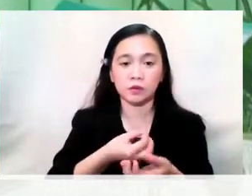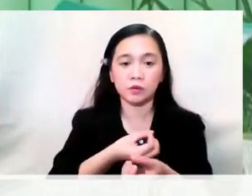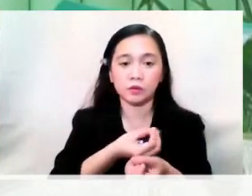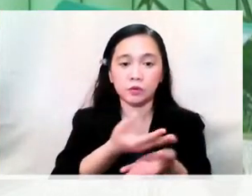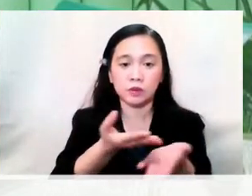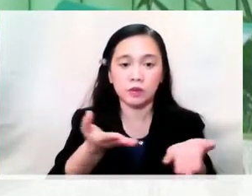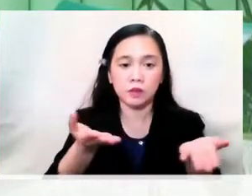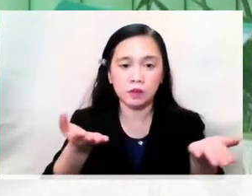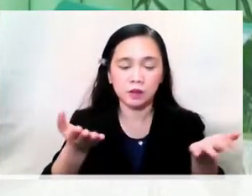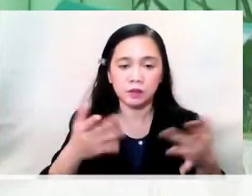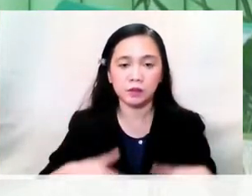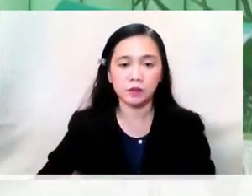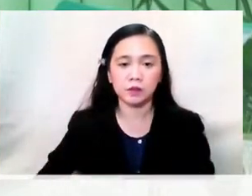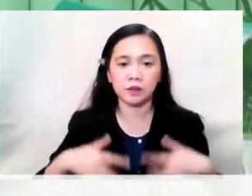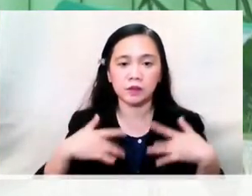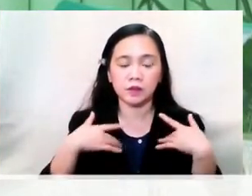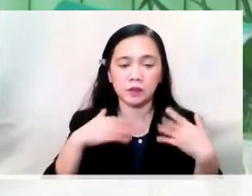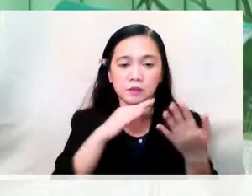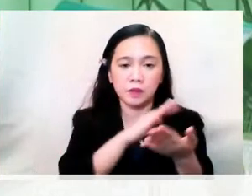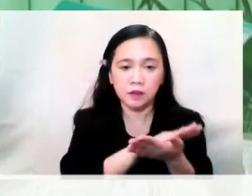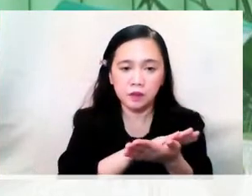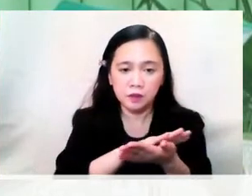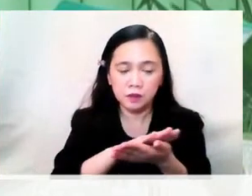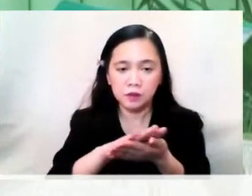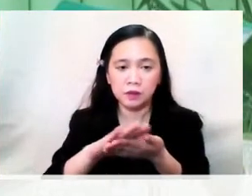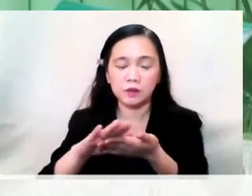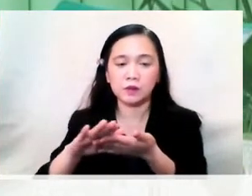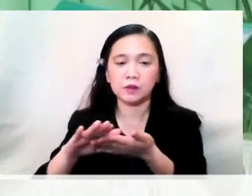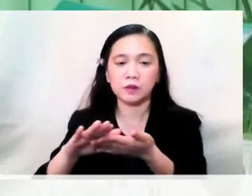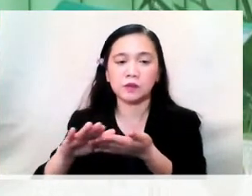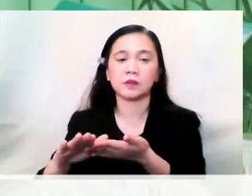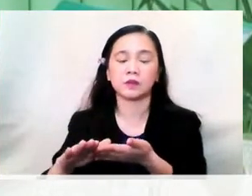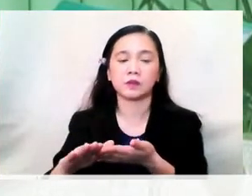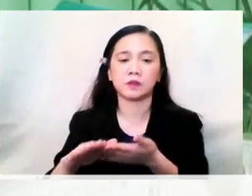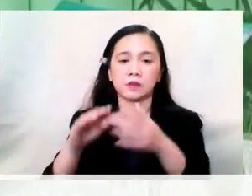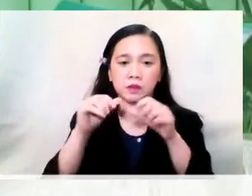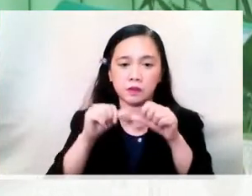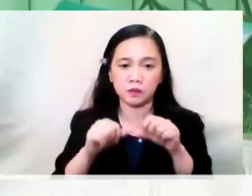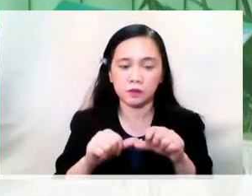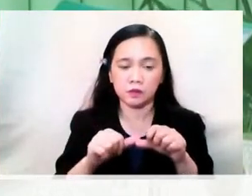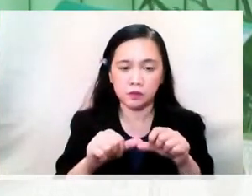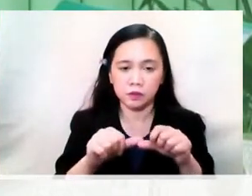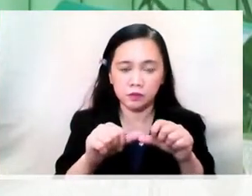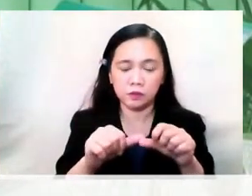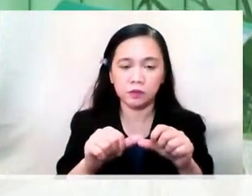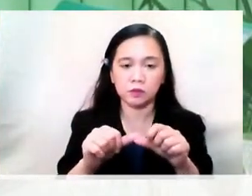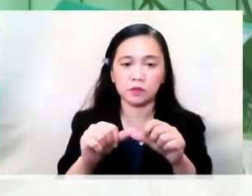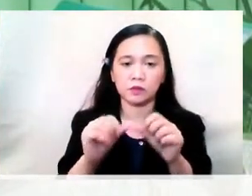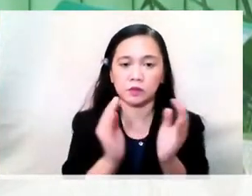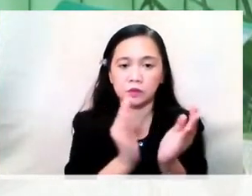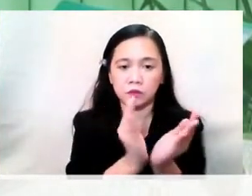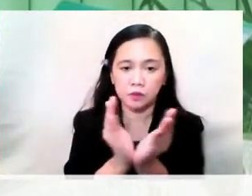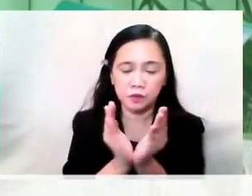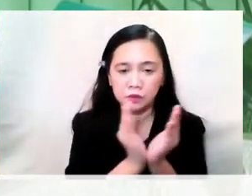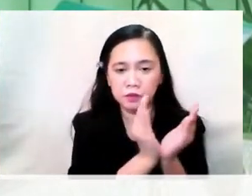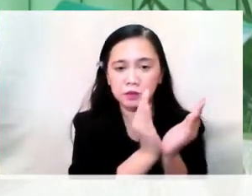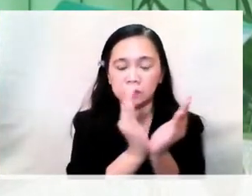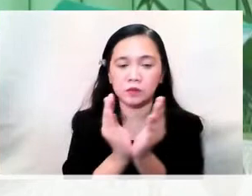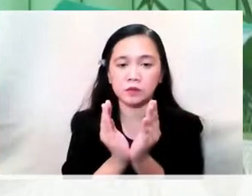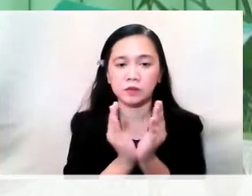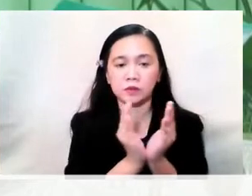buhay at kabanalan. Walang sawa mong tinitipon ang iyong sambayanan upang mula